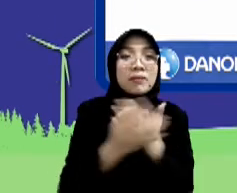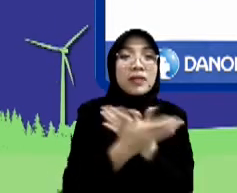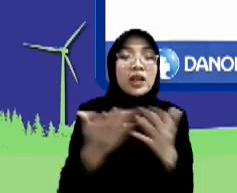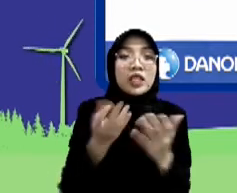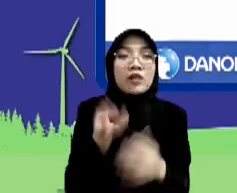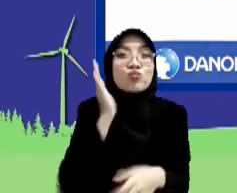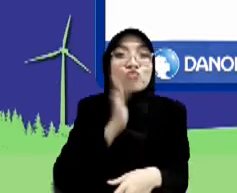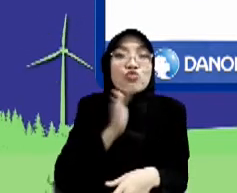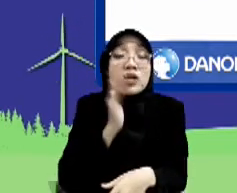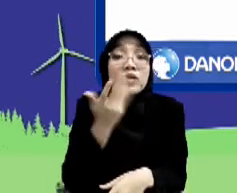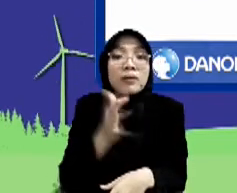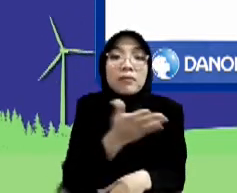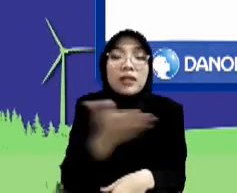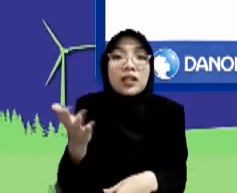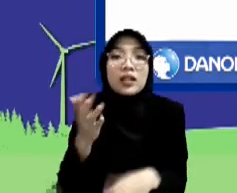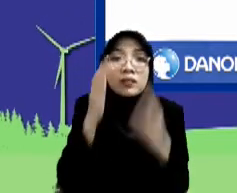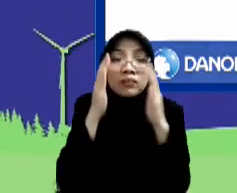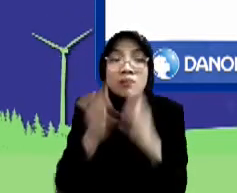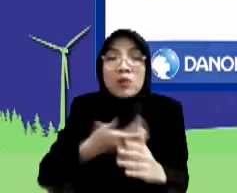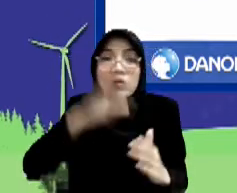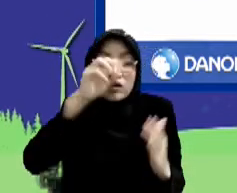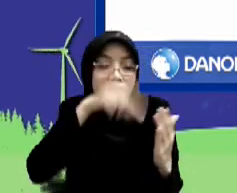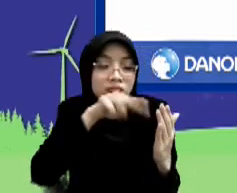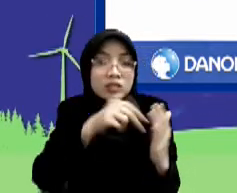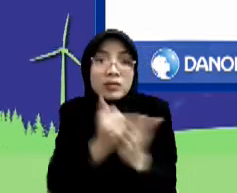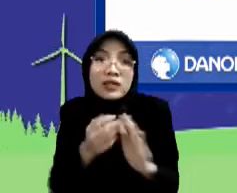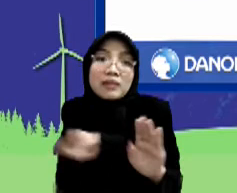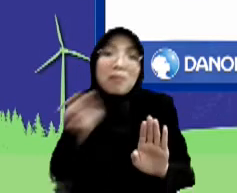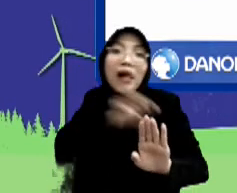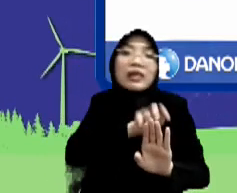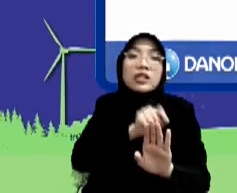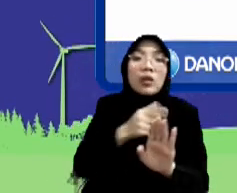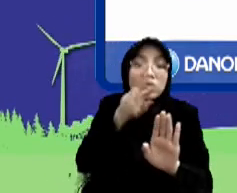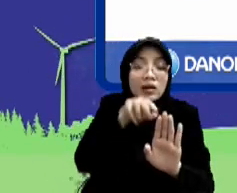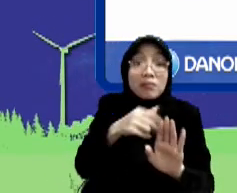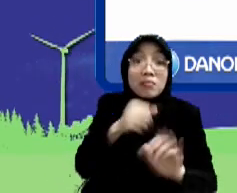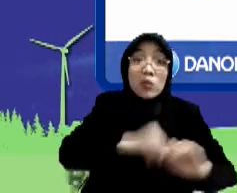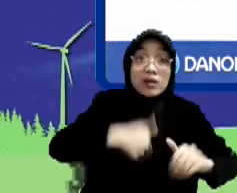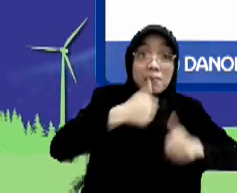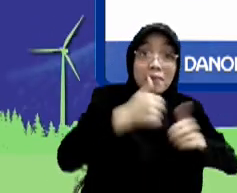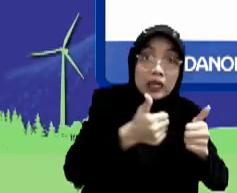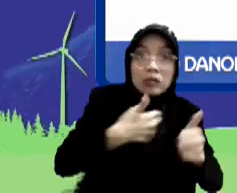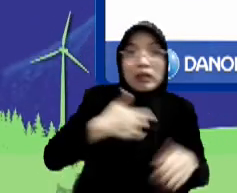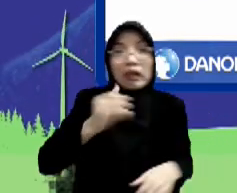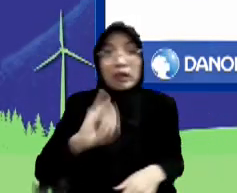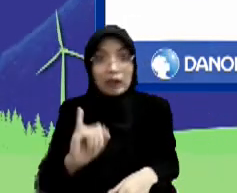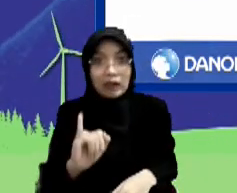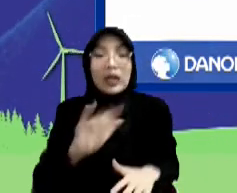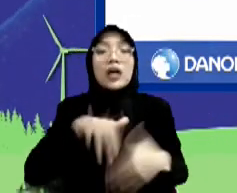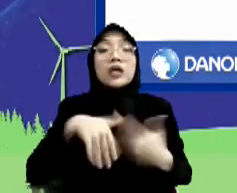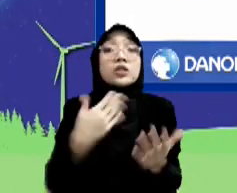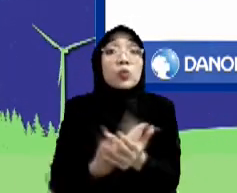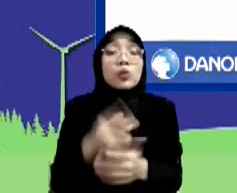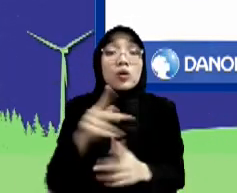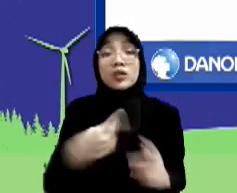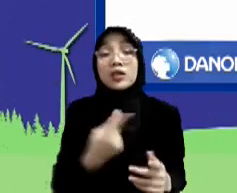muda gitu ya mereka lebih conscious Mereka ingin tahu What's behind the brand mereka itu melakukan good practice atau bad practice nah ini semua sebenarnya ketika